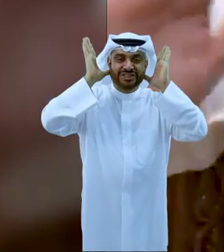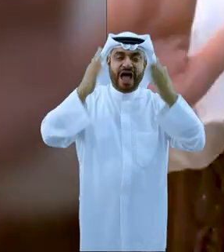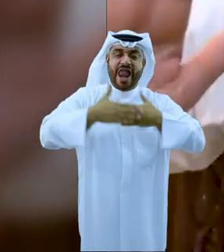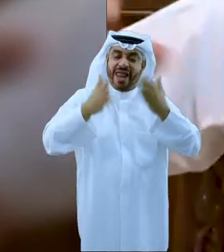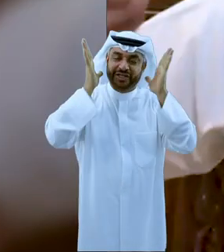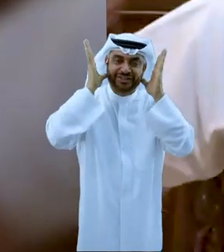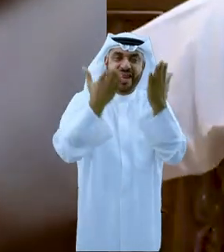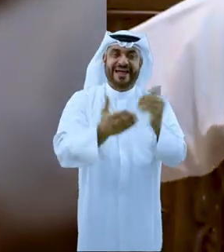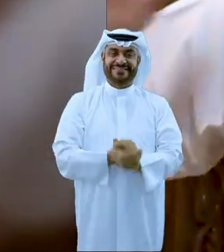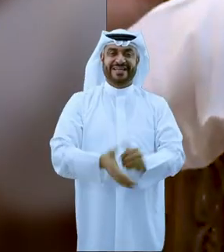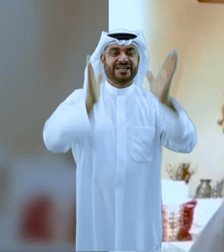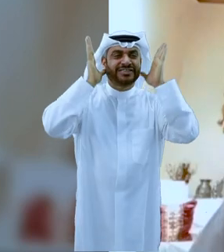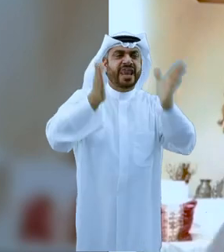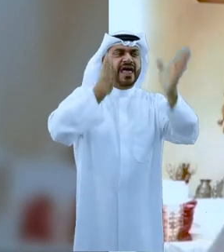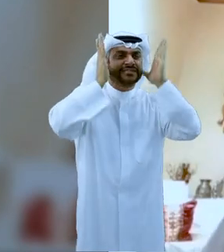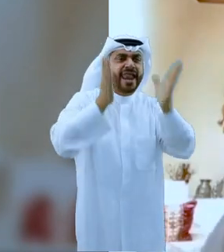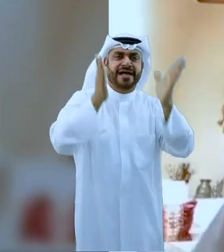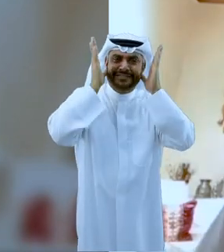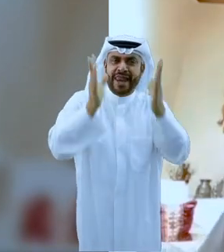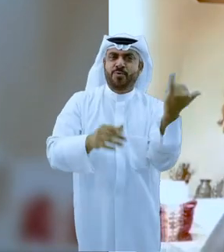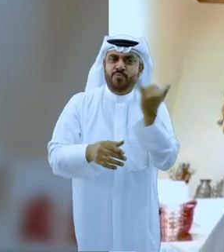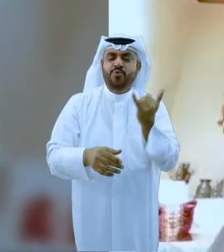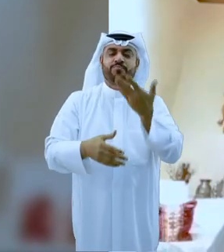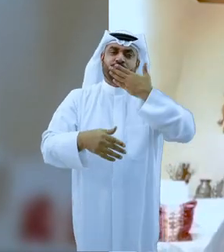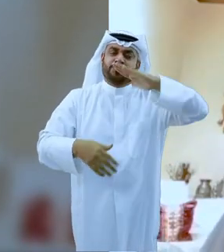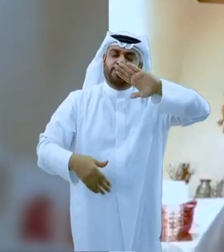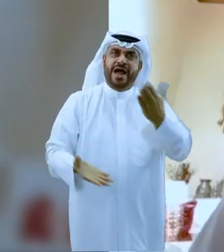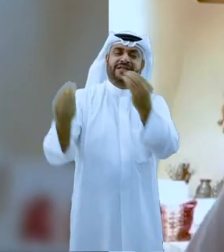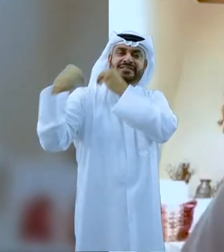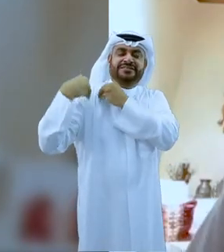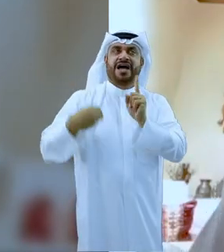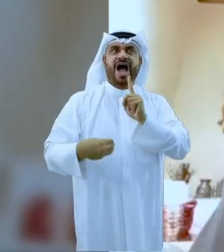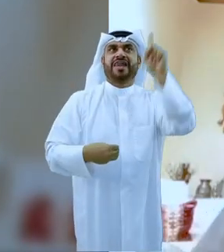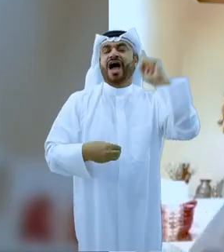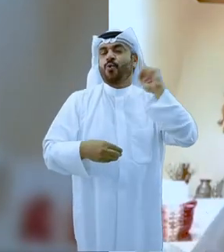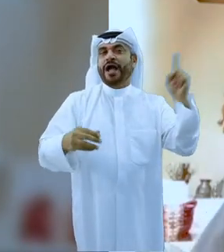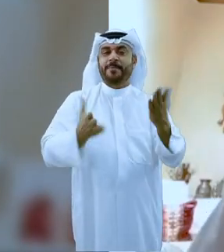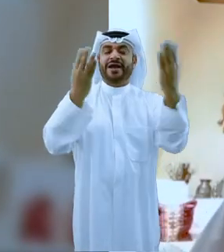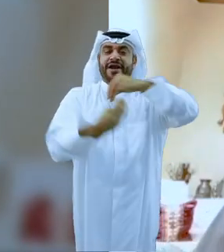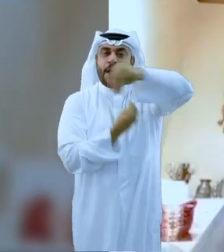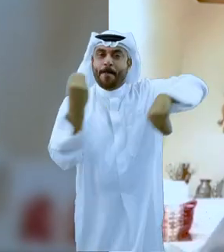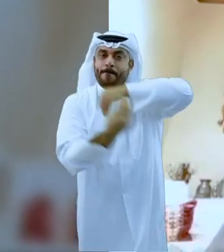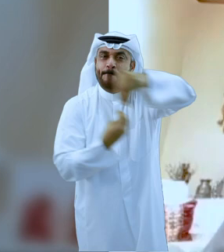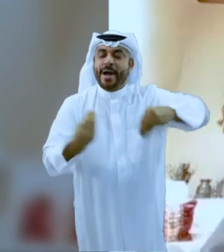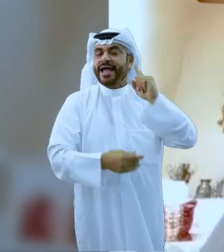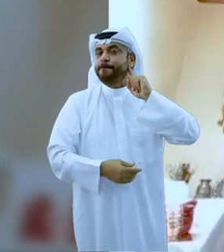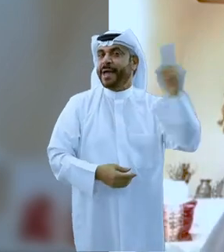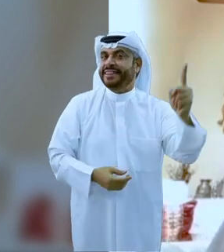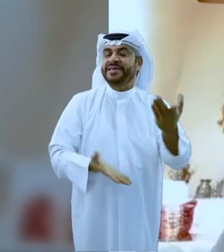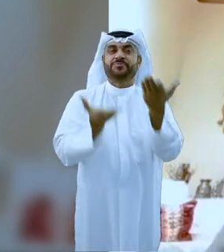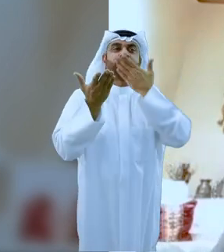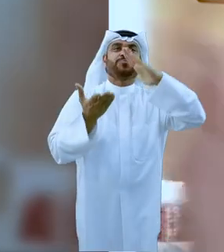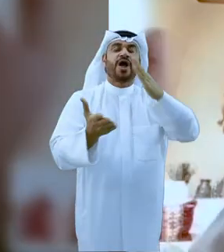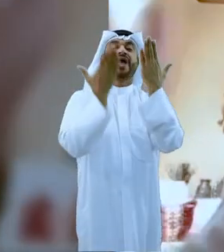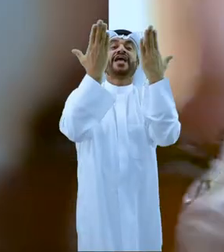واحد يصلي دعاء صلي صلى صلى صلى روح أكبرها أصلي روح مكة من